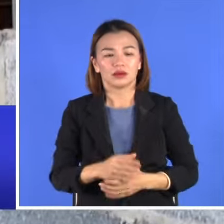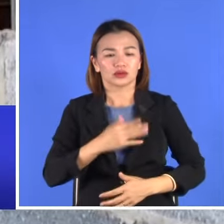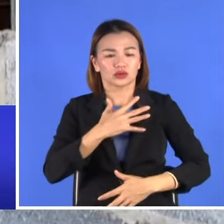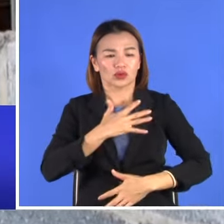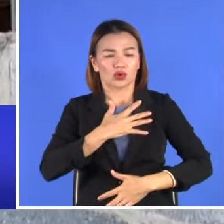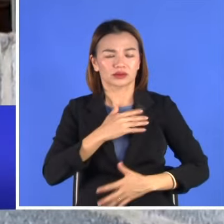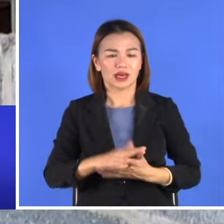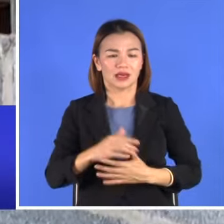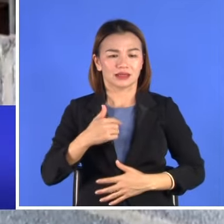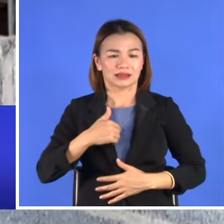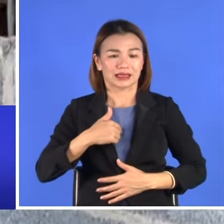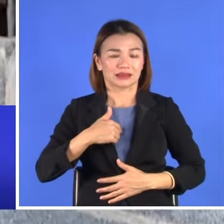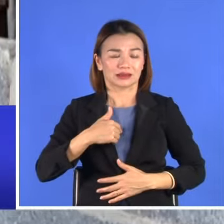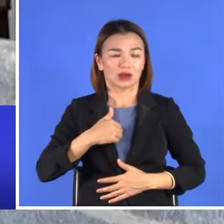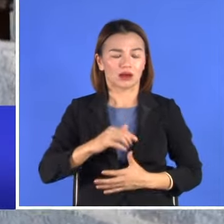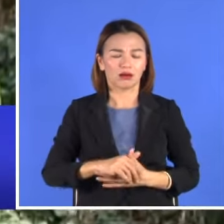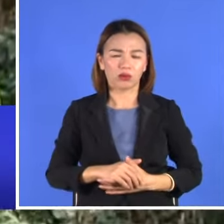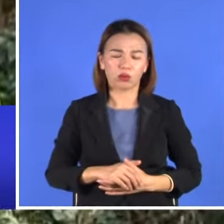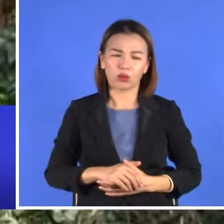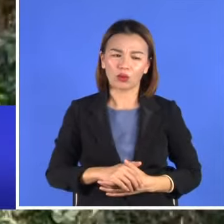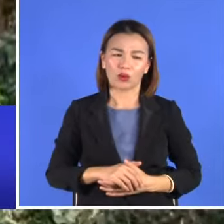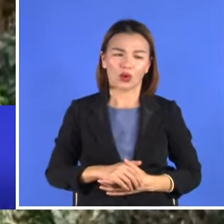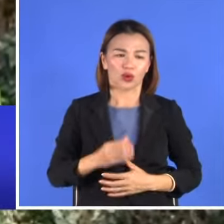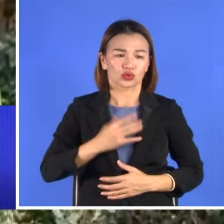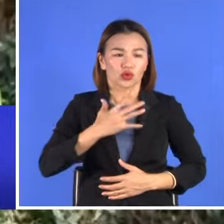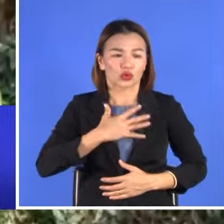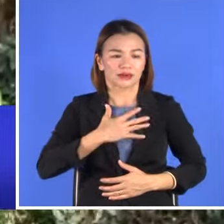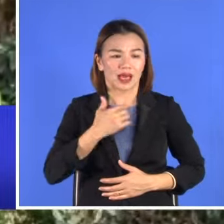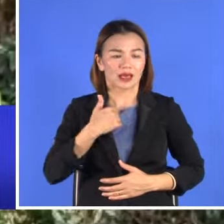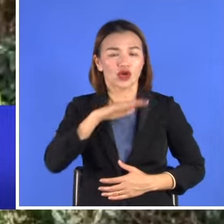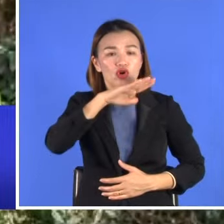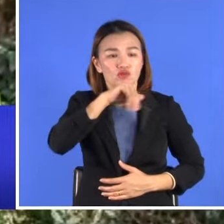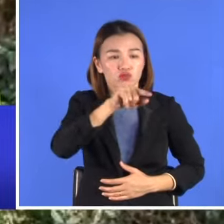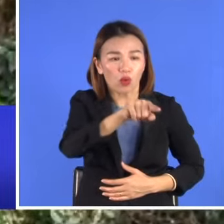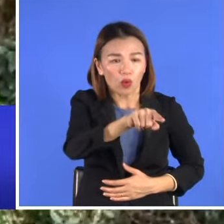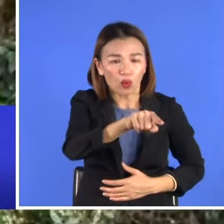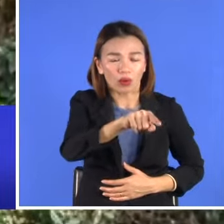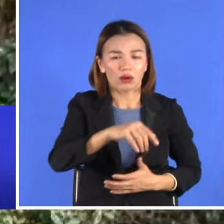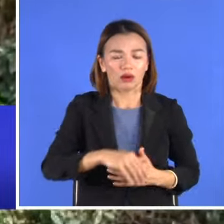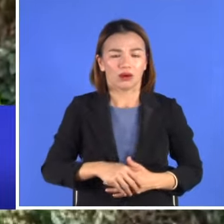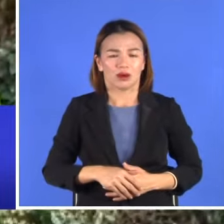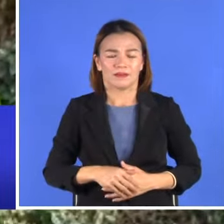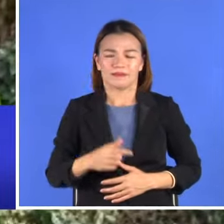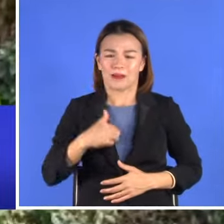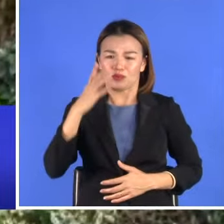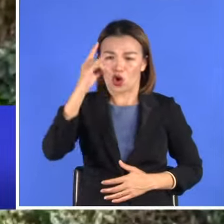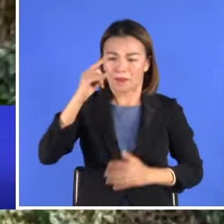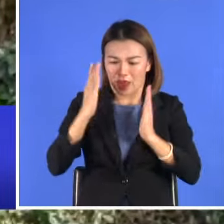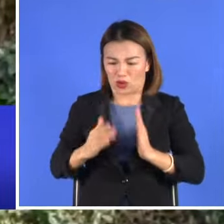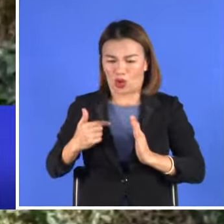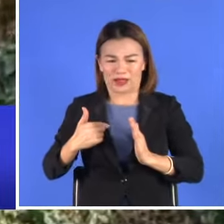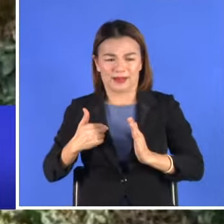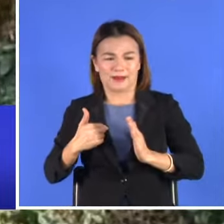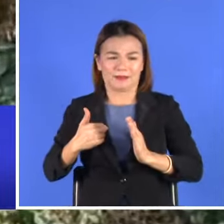เป็นผู้หญิงซะด้วยกับหมูท้องแก่มันยังทำแบบนี้เลยวิปริตแบบนี้วันดีคืนดีจะมาทำร้ายมา